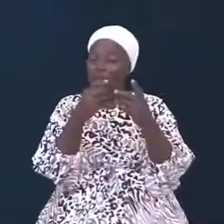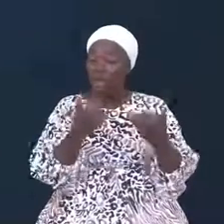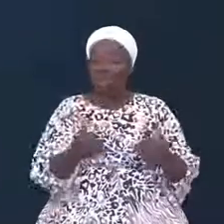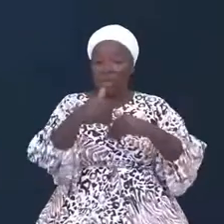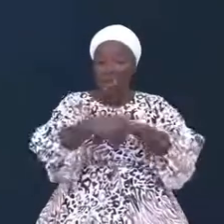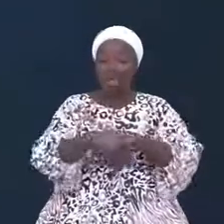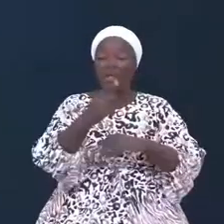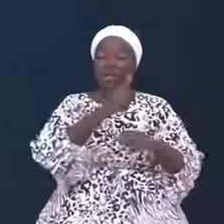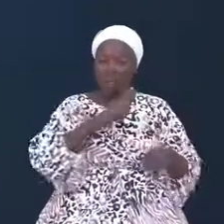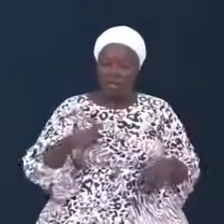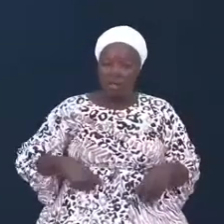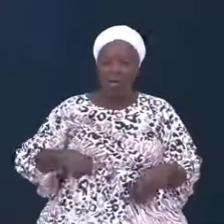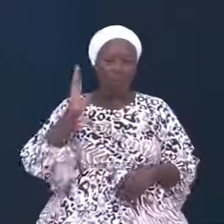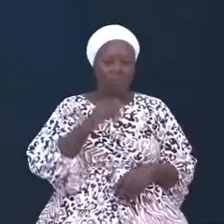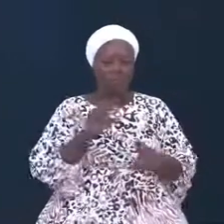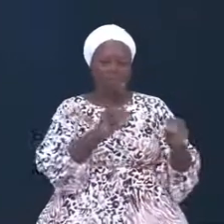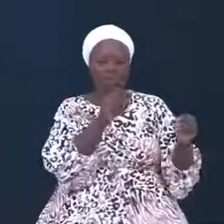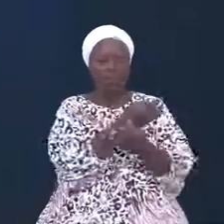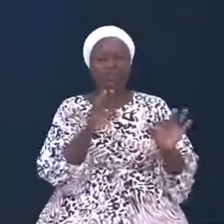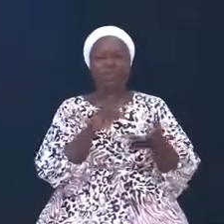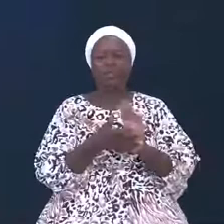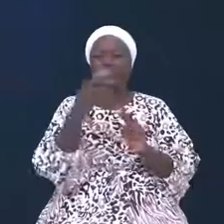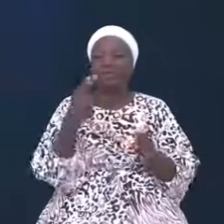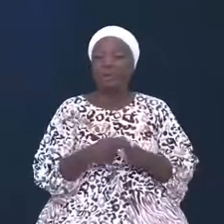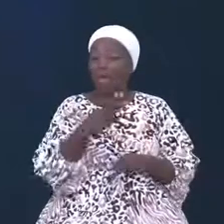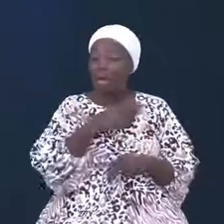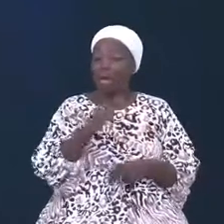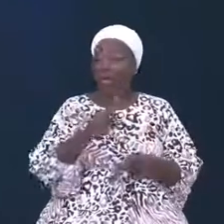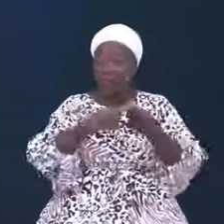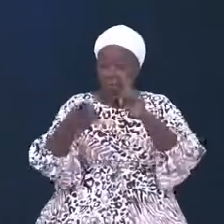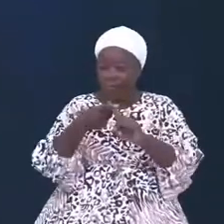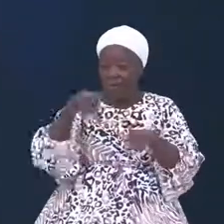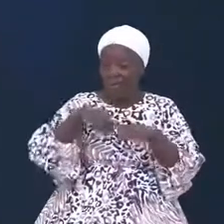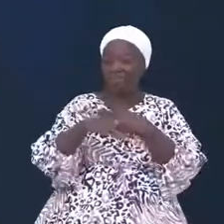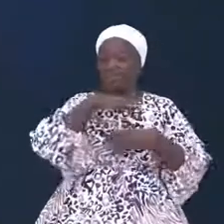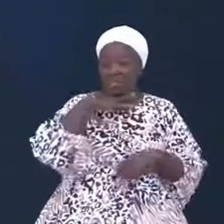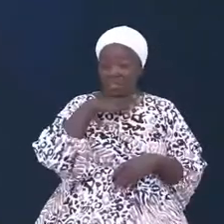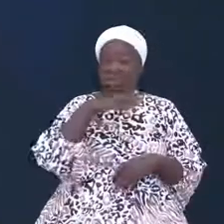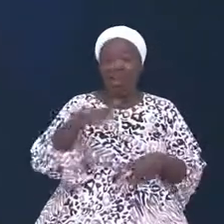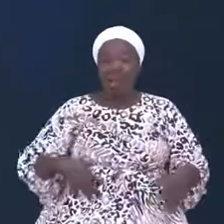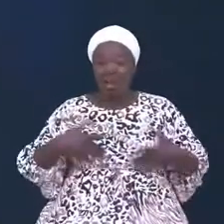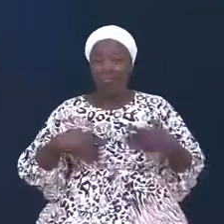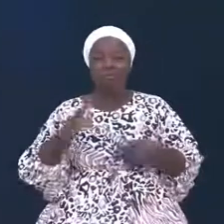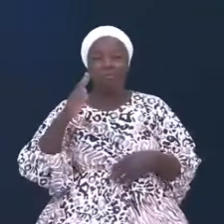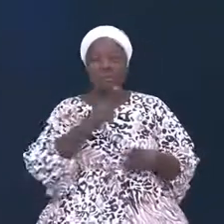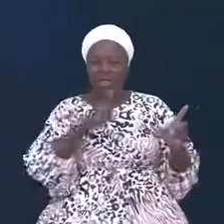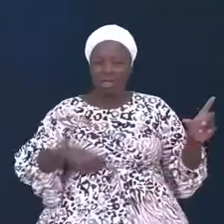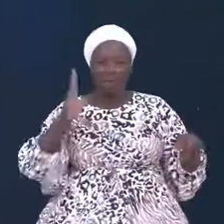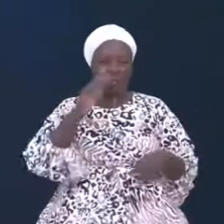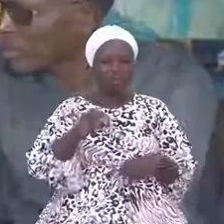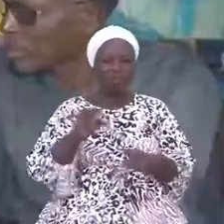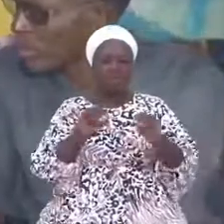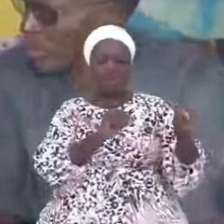invitais même d'autres dans cette souillure d'esclavage. Mais ce soir, le Seigneur va t'affranchir. Et tes compagnons dans